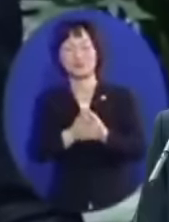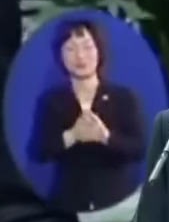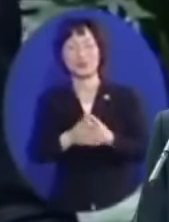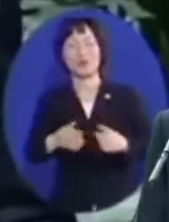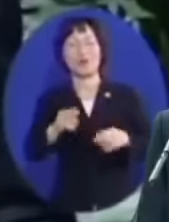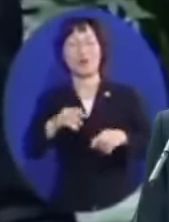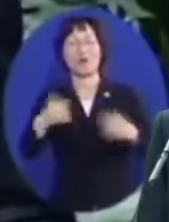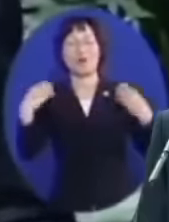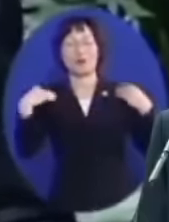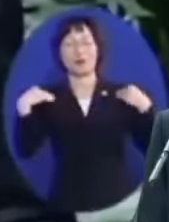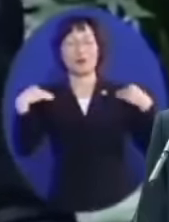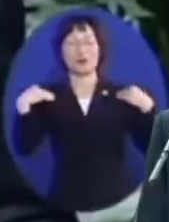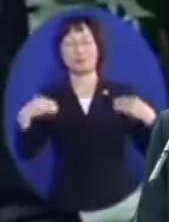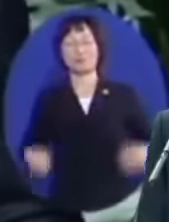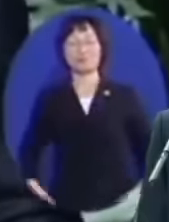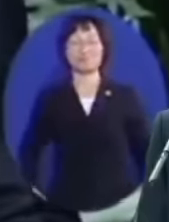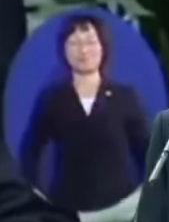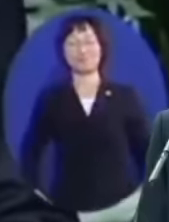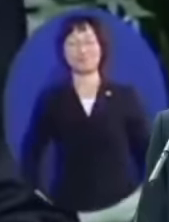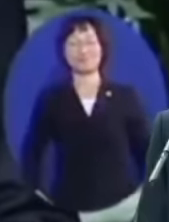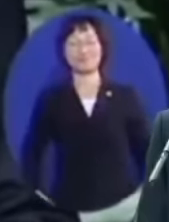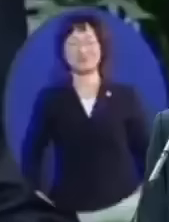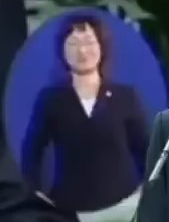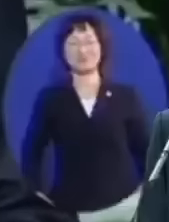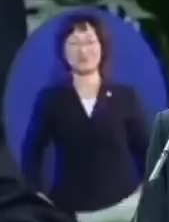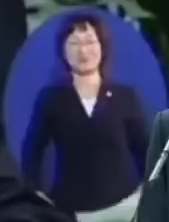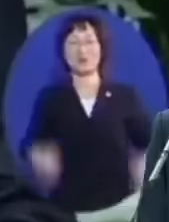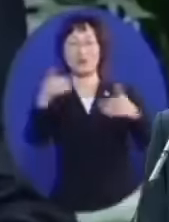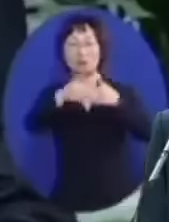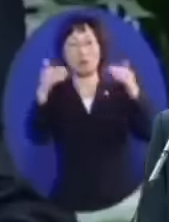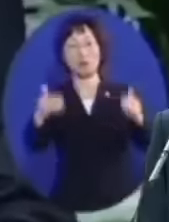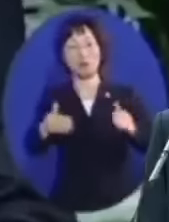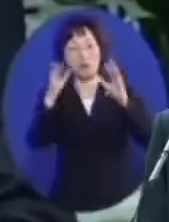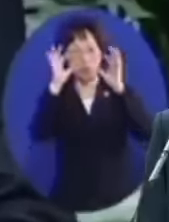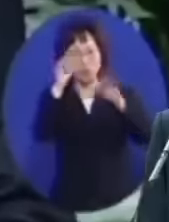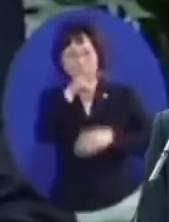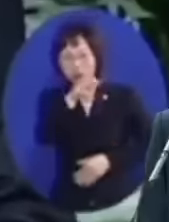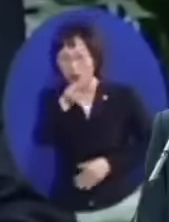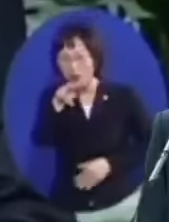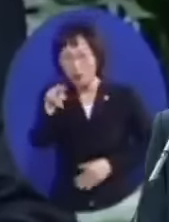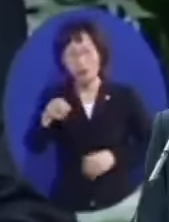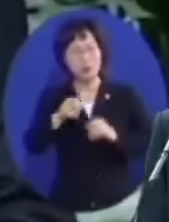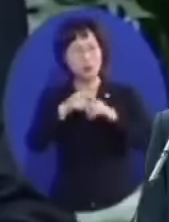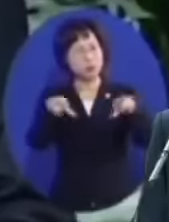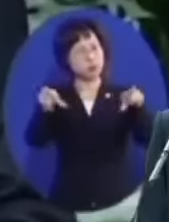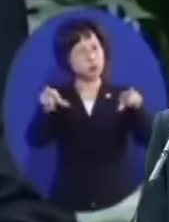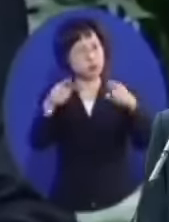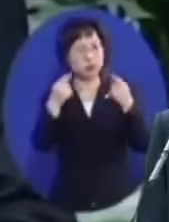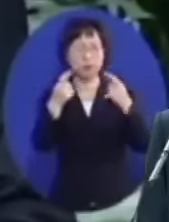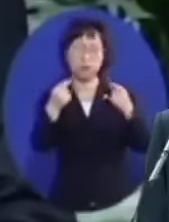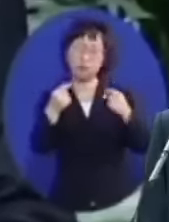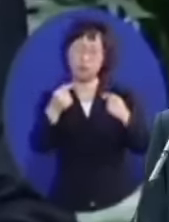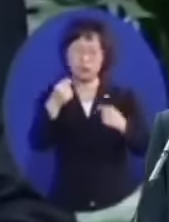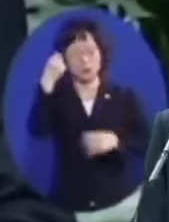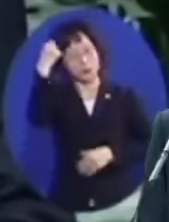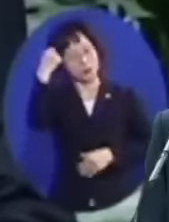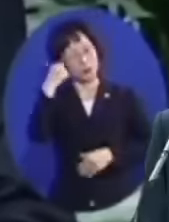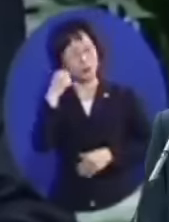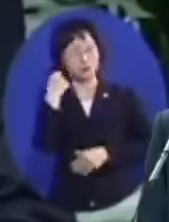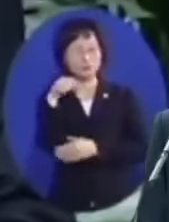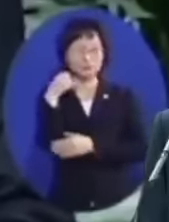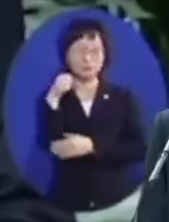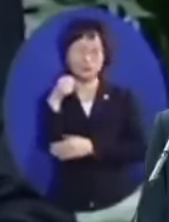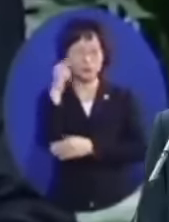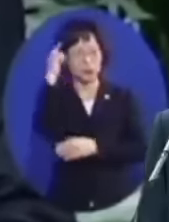펴고 탁 일어섰습니다. 그런데 그 반에서 가만 보니까 별 볼일 없는 애들이거든요. 그런데 심리학자들이